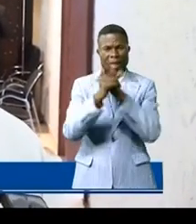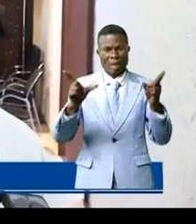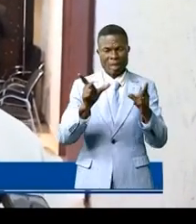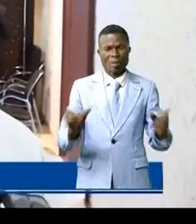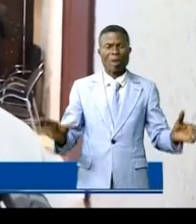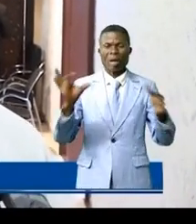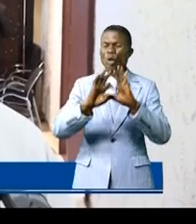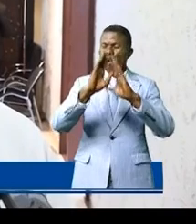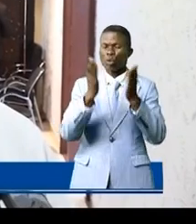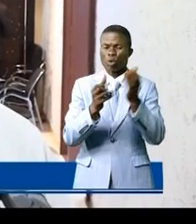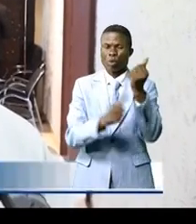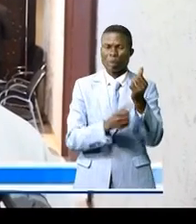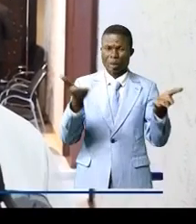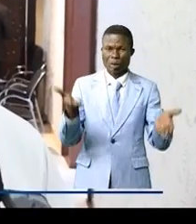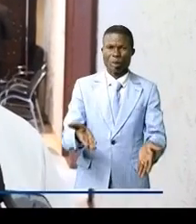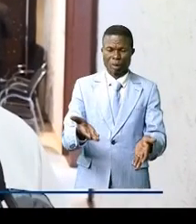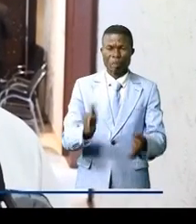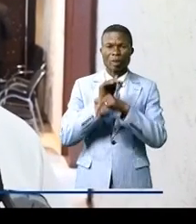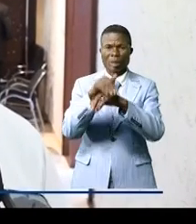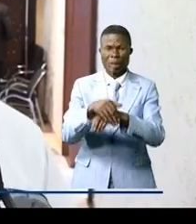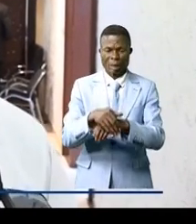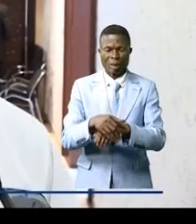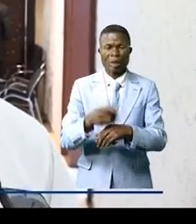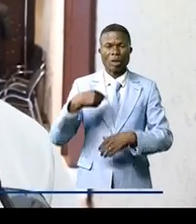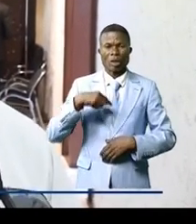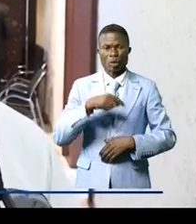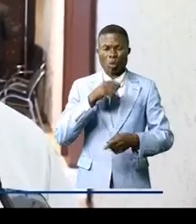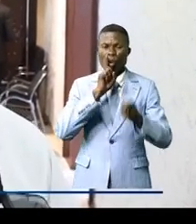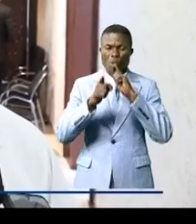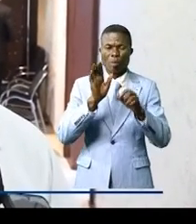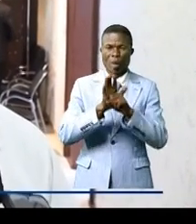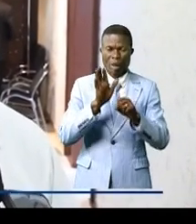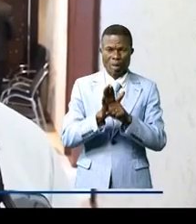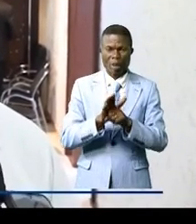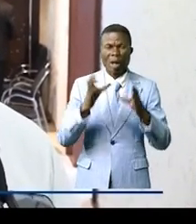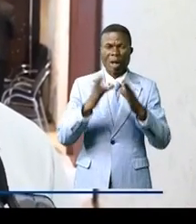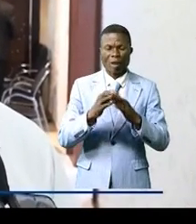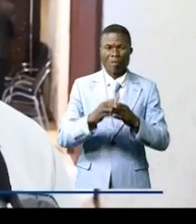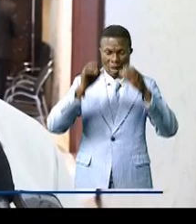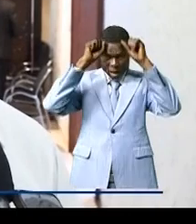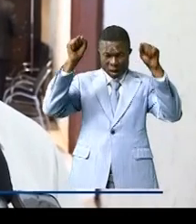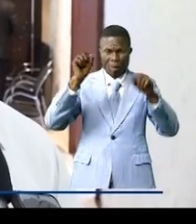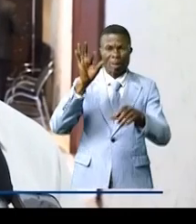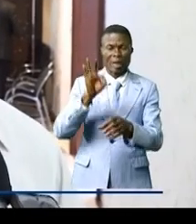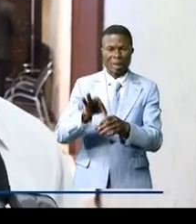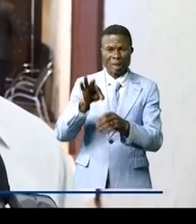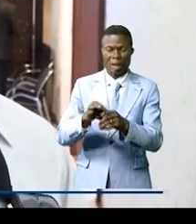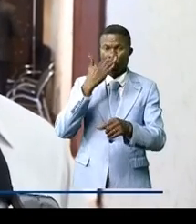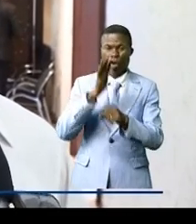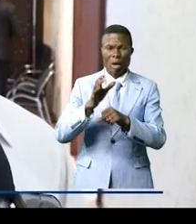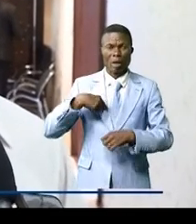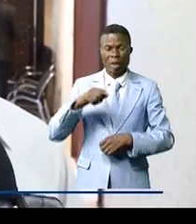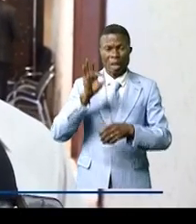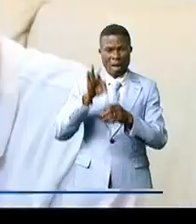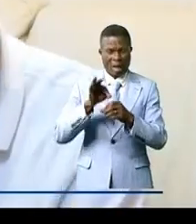inclusives. Et donc c'est pour cela que nous sommes ici. Nous avons eu une très très bonne audience et le président nous a rassuré que les